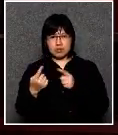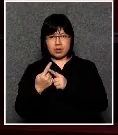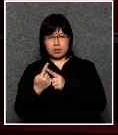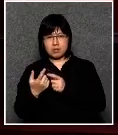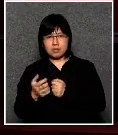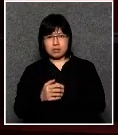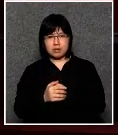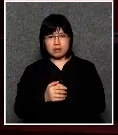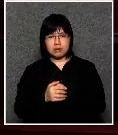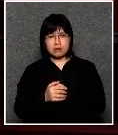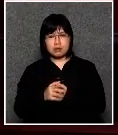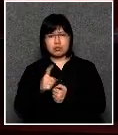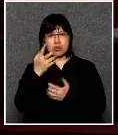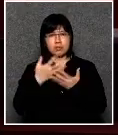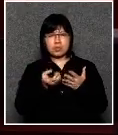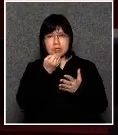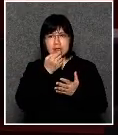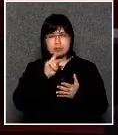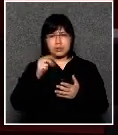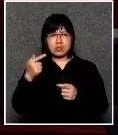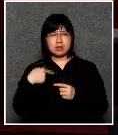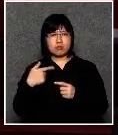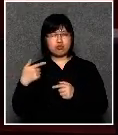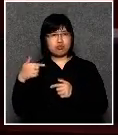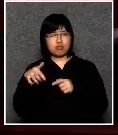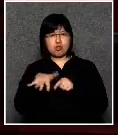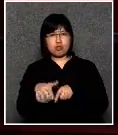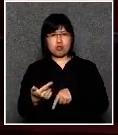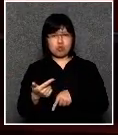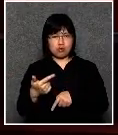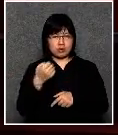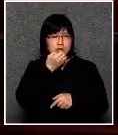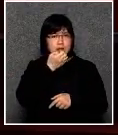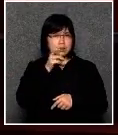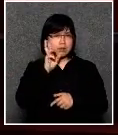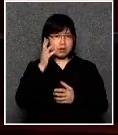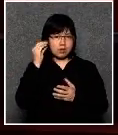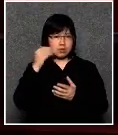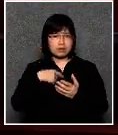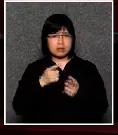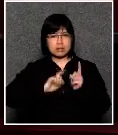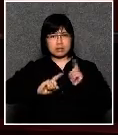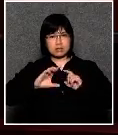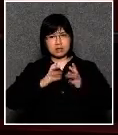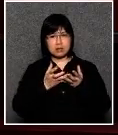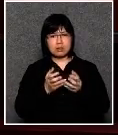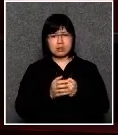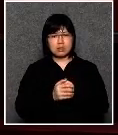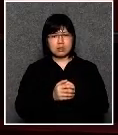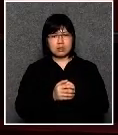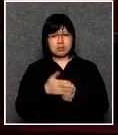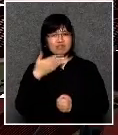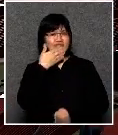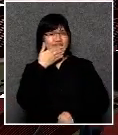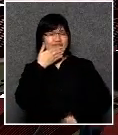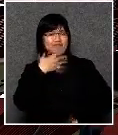啊，係咪？啲網上意見就變咗主流意見㗎，整下你睇留意下啦。好似最近自由黨嗰位年少氣盛嗰位